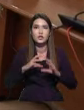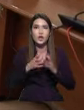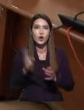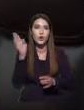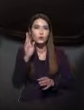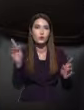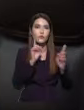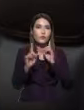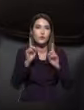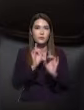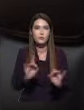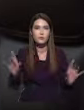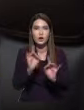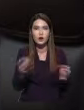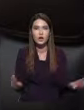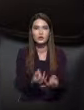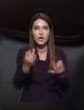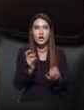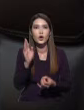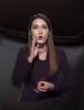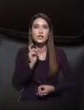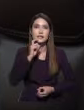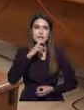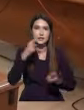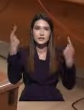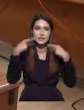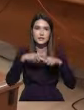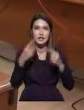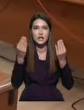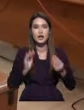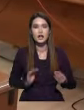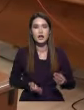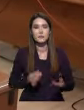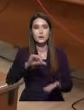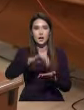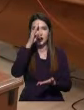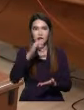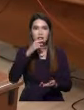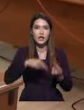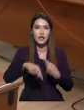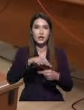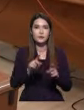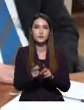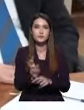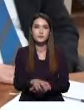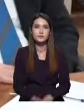туралы айтылды. Оған су үнемдеу технологияларын әзірлеуші ірі компаниялар қатысады. Қазақстандық бизнесмендер де барады.